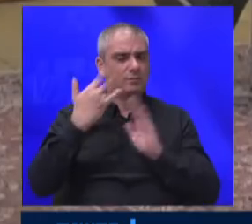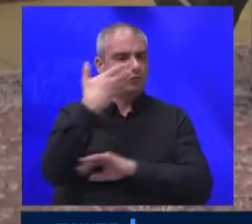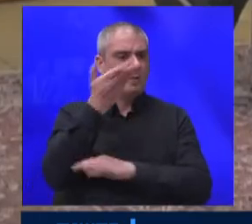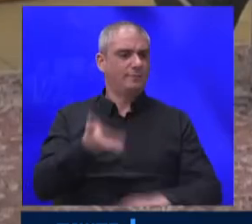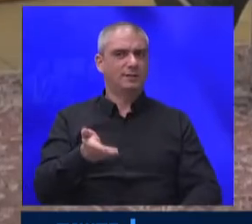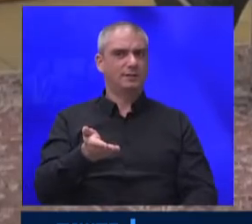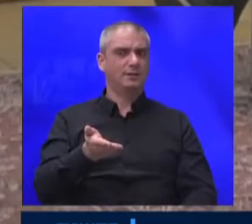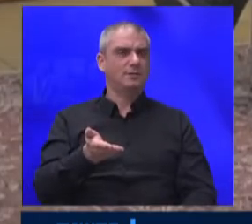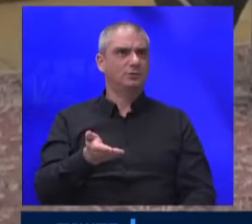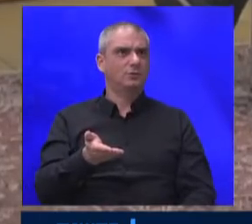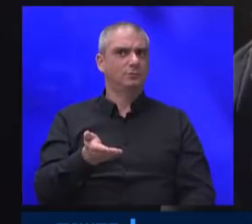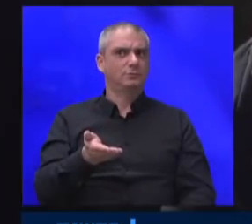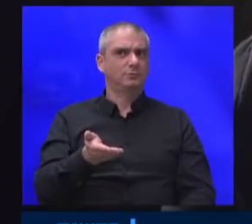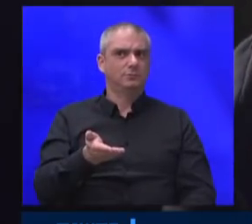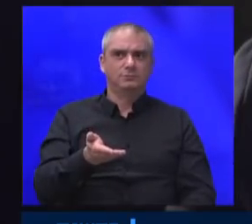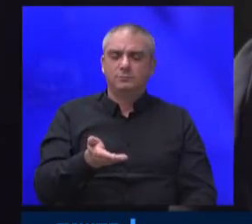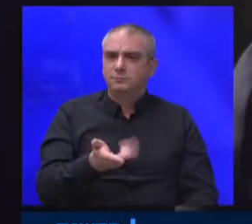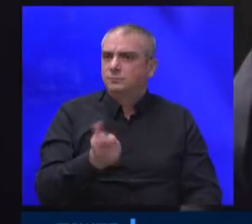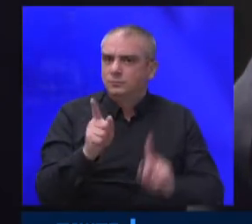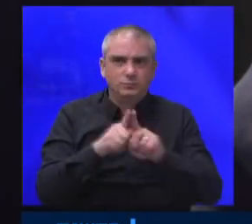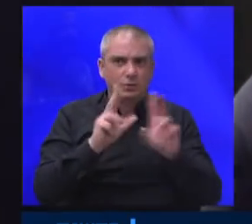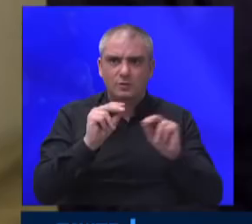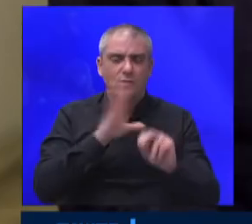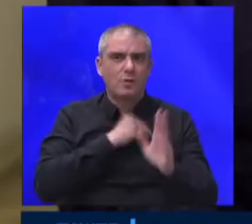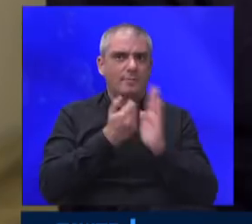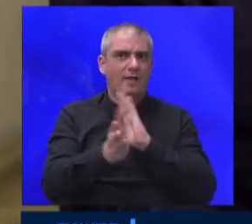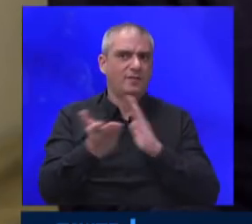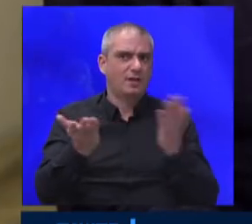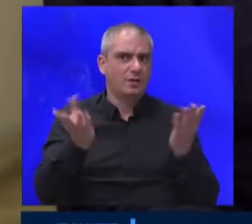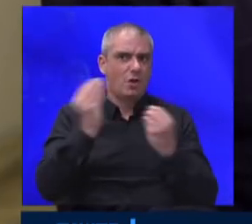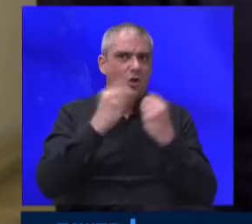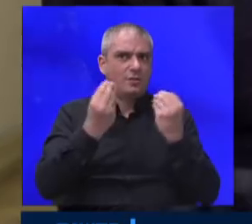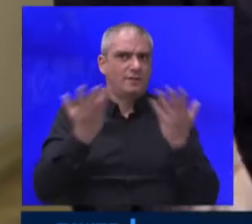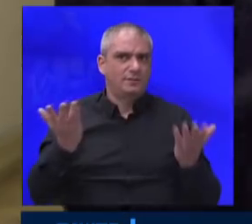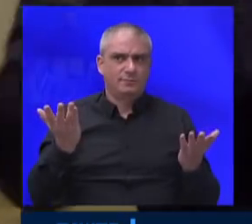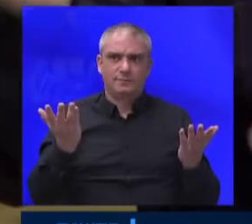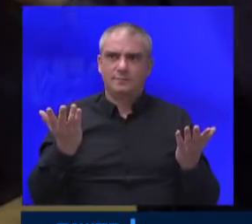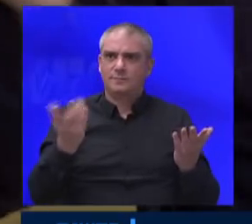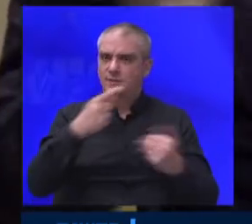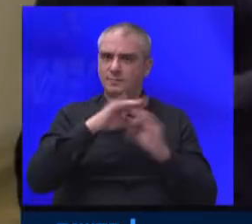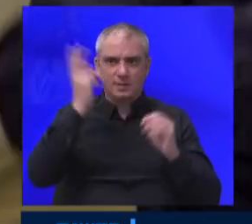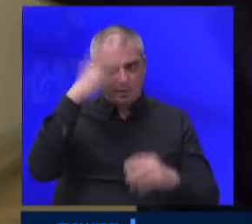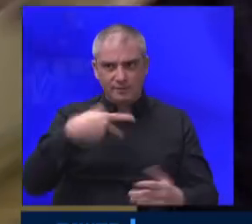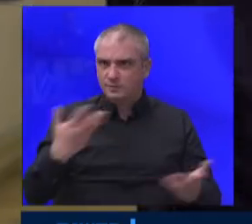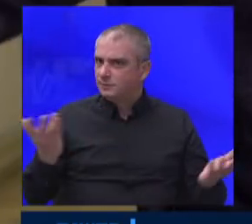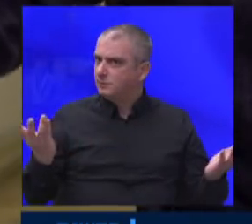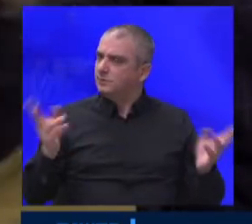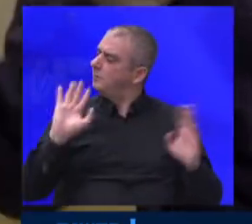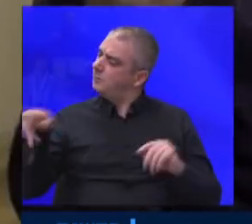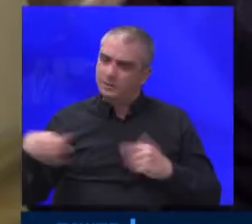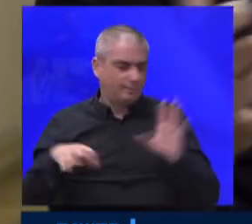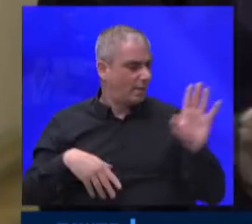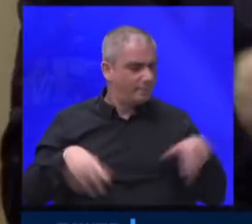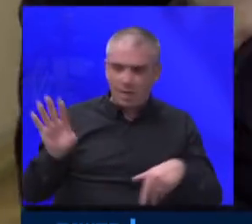הזאת, ובאותה קלות מוכנים לוותר על עוד דברים. אתה מתחיל להבין, אז בלי זה, זה מתחיל להיות